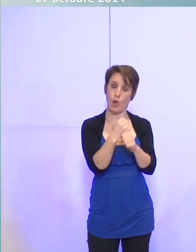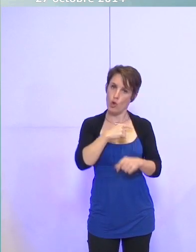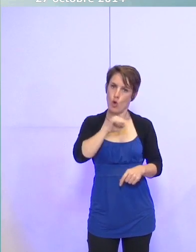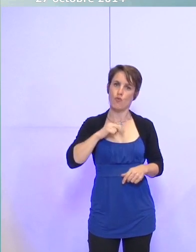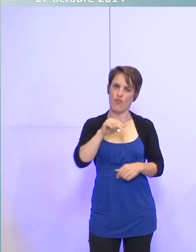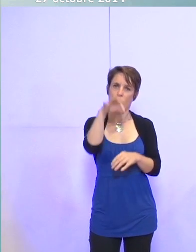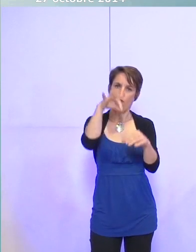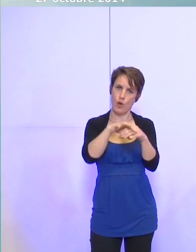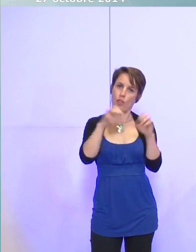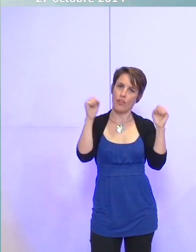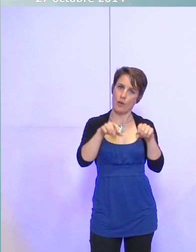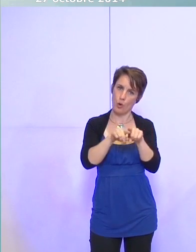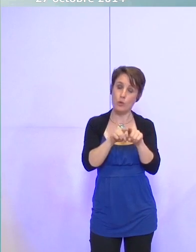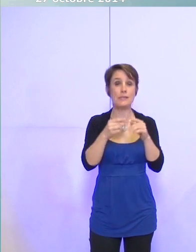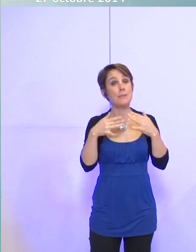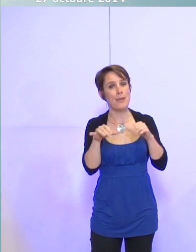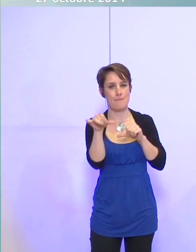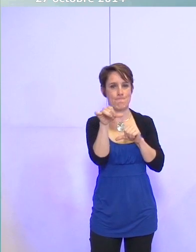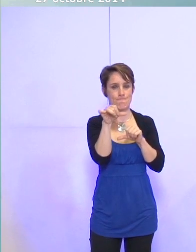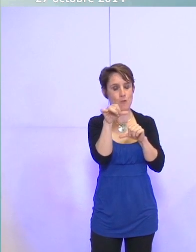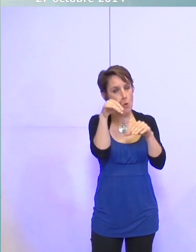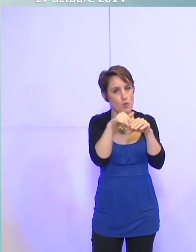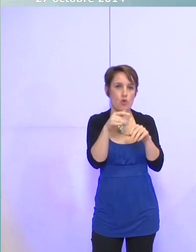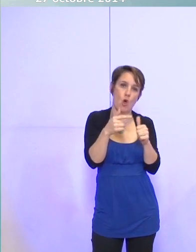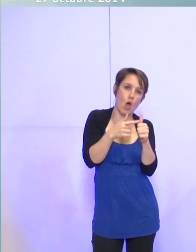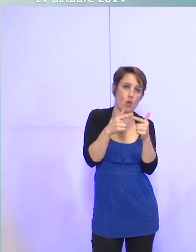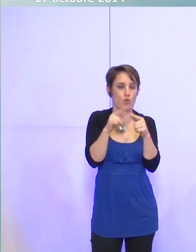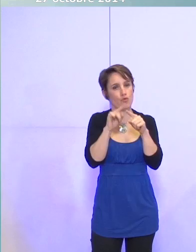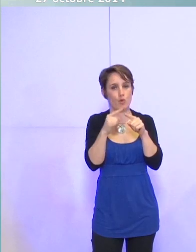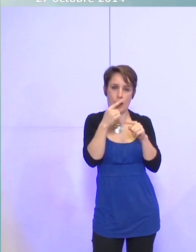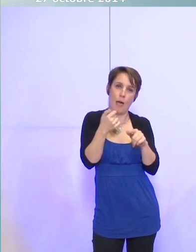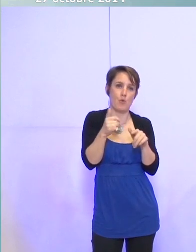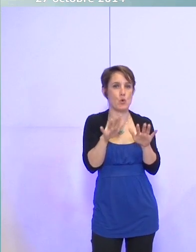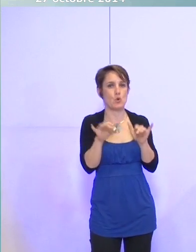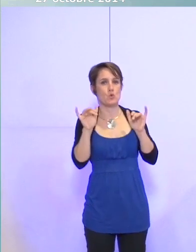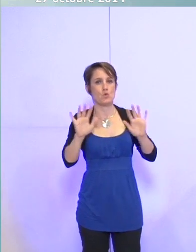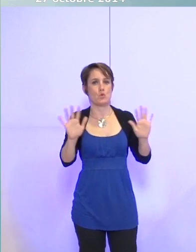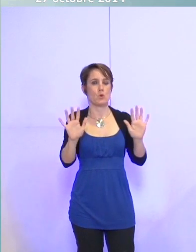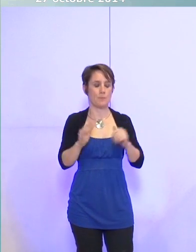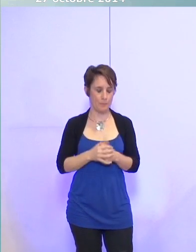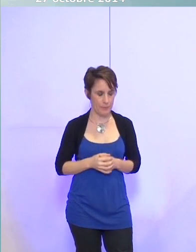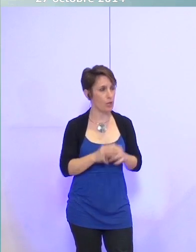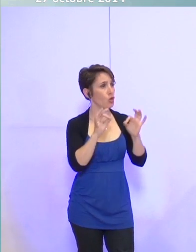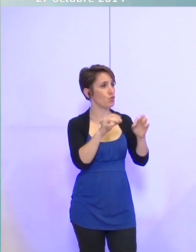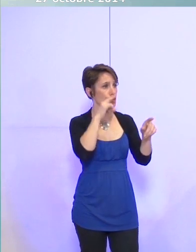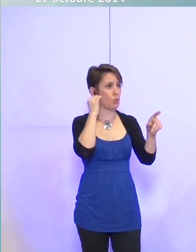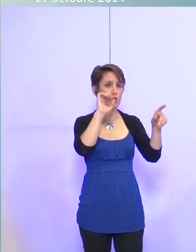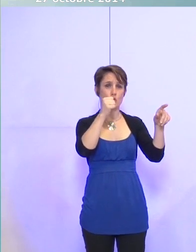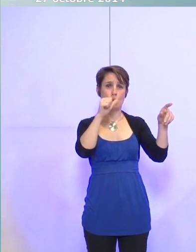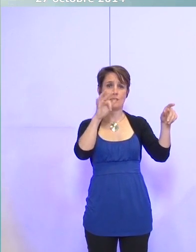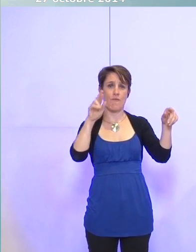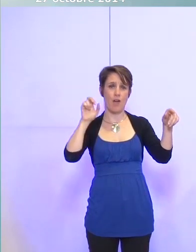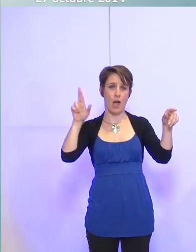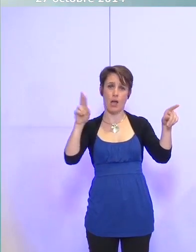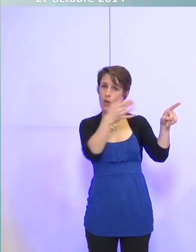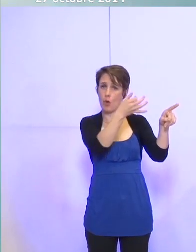avec néanmoins quand même une ou deux réserves. Monsieur Safar venait de le dire à l'instant, effectivement certaines données peuvent être réutilisées à